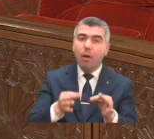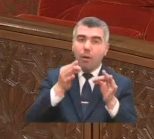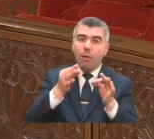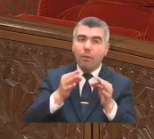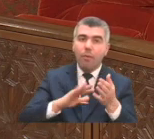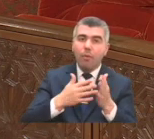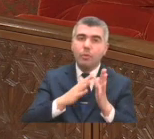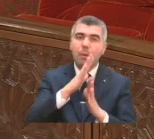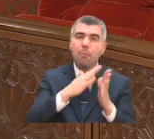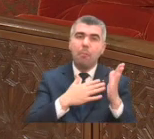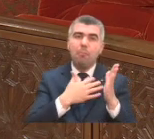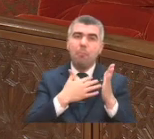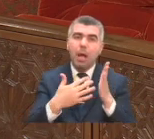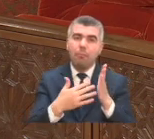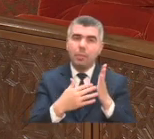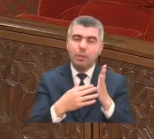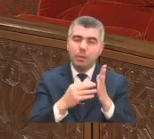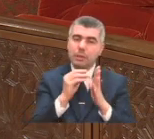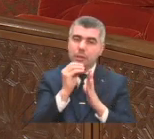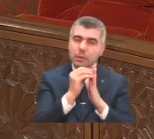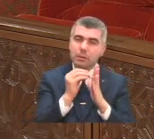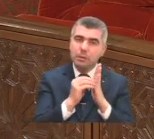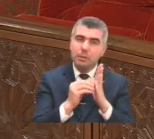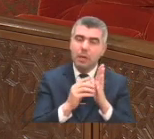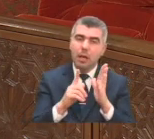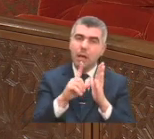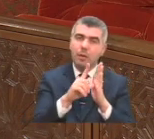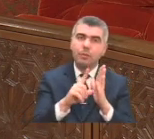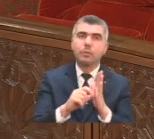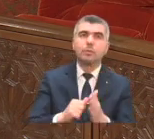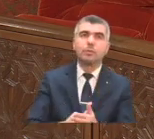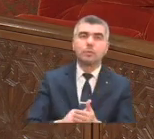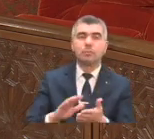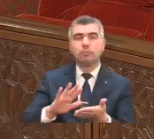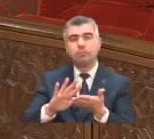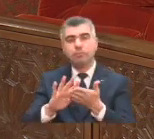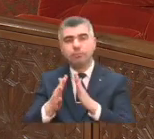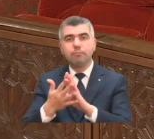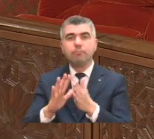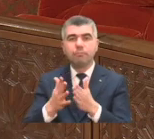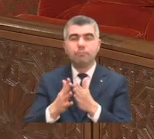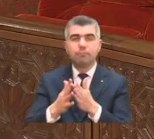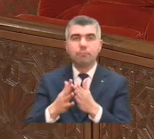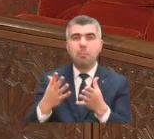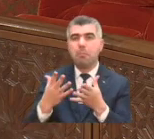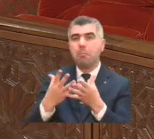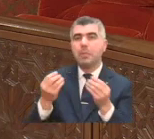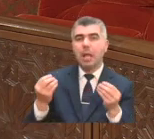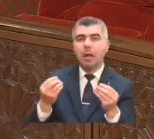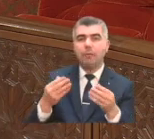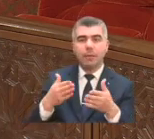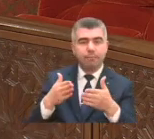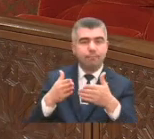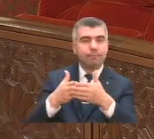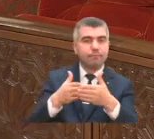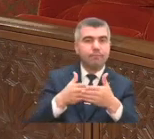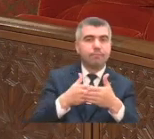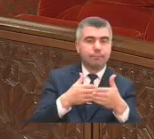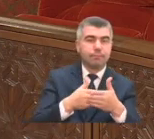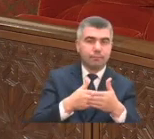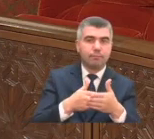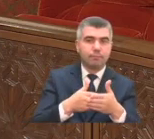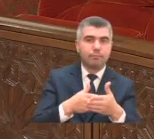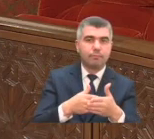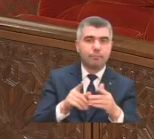هذا البرنامج وتقييم هذا القانون أن وصلنا بزاف ديال العراقيل باش